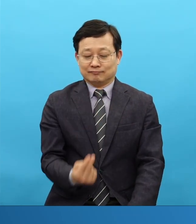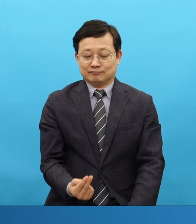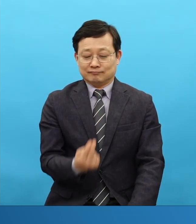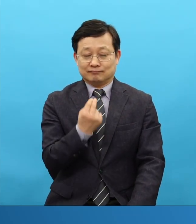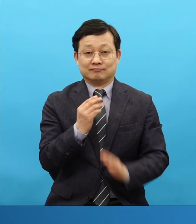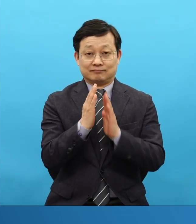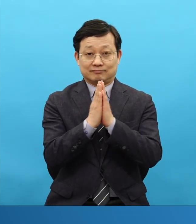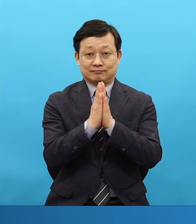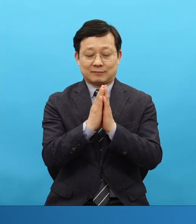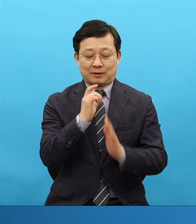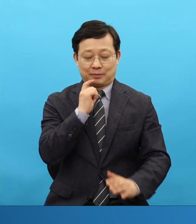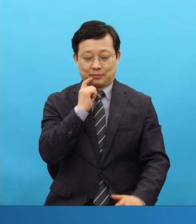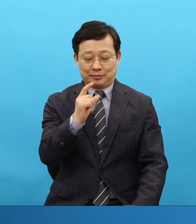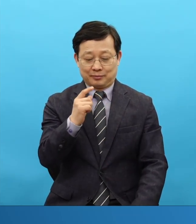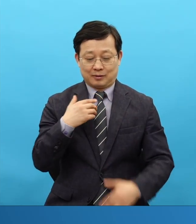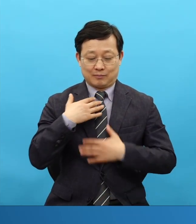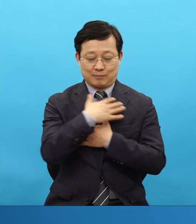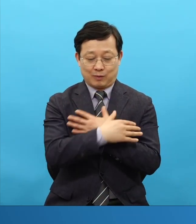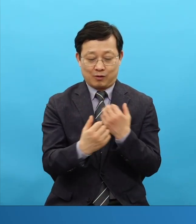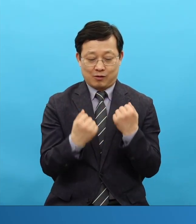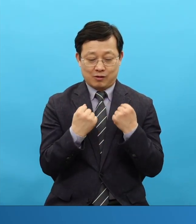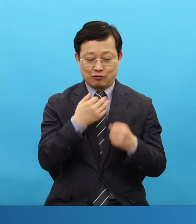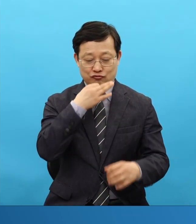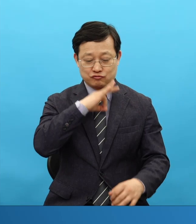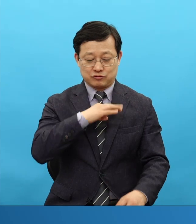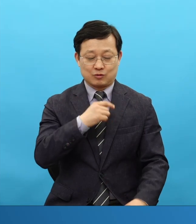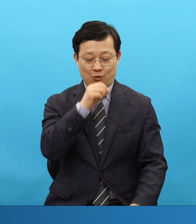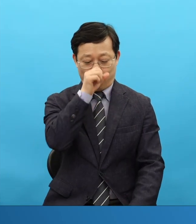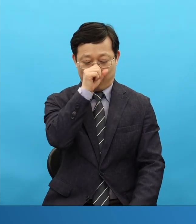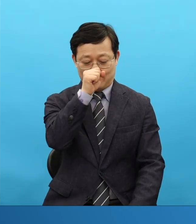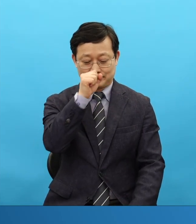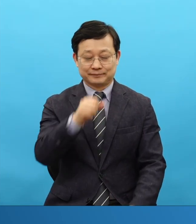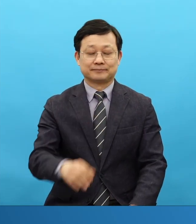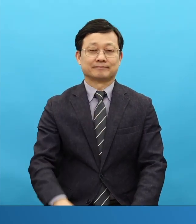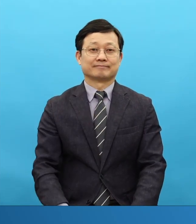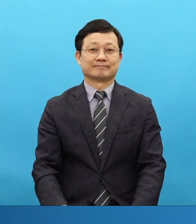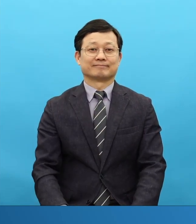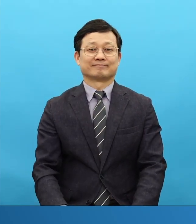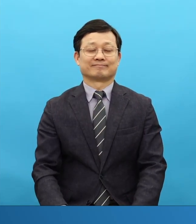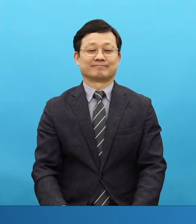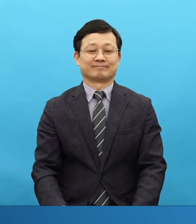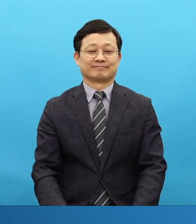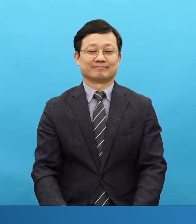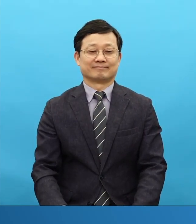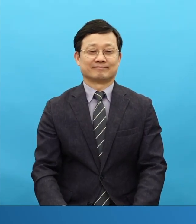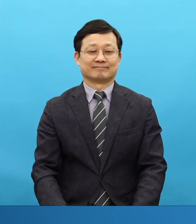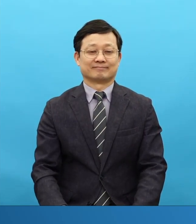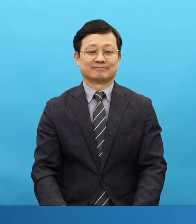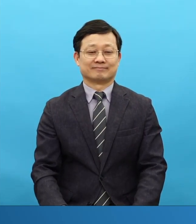이제 굉장한 효과가 납니다. 아침에는 1대1로